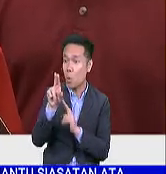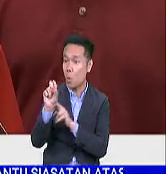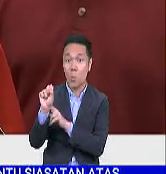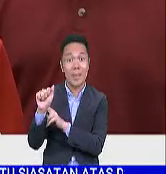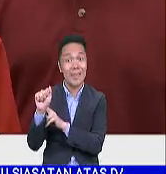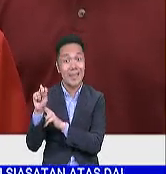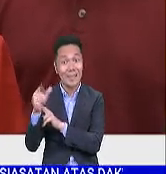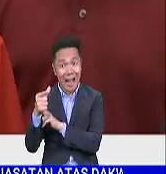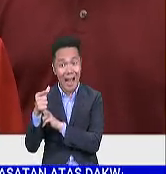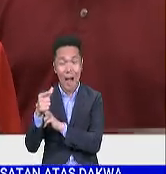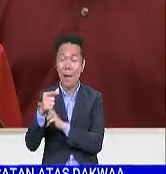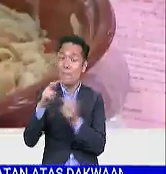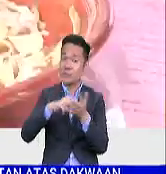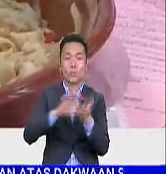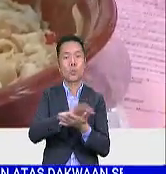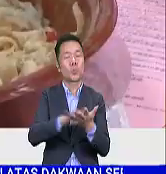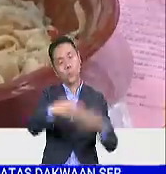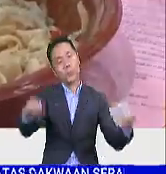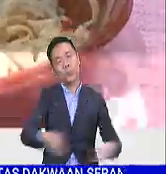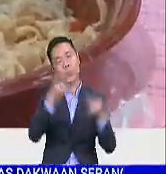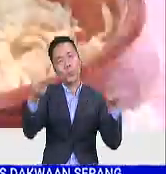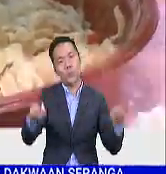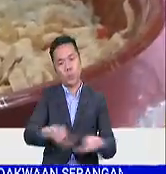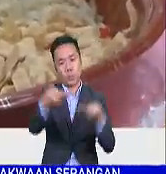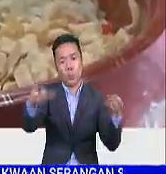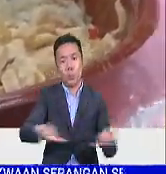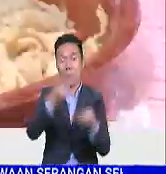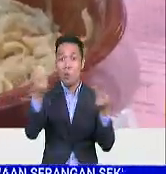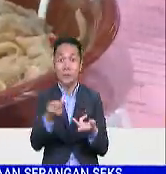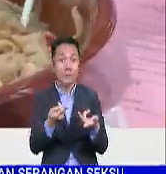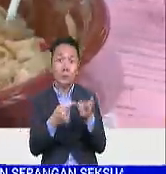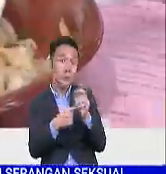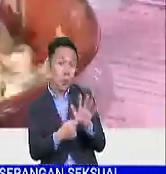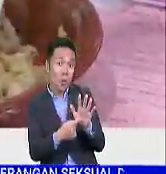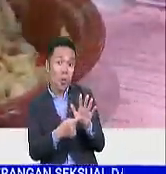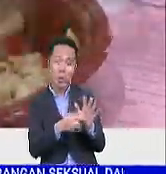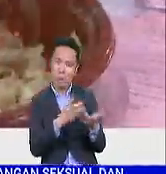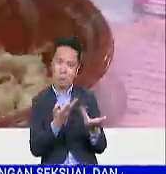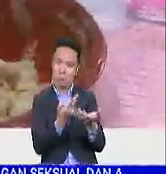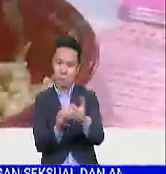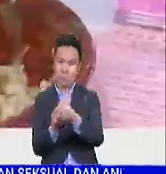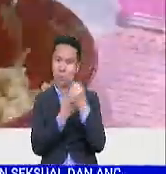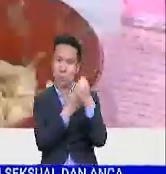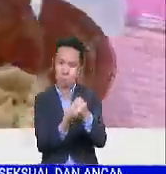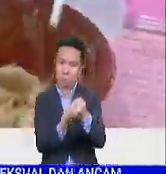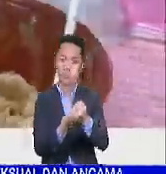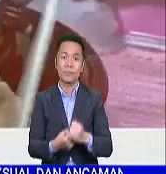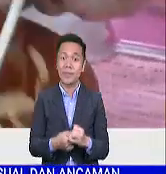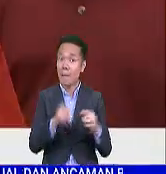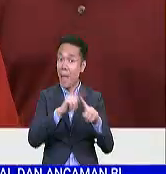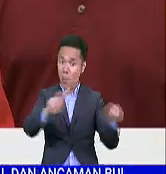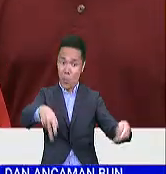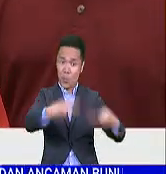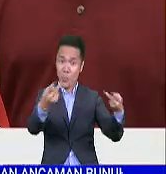tujuannya, kita campur adukkan semua makanan sekali, mengibarakan bersatu padu. Tetapi lao